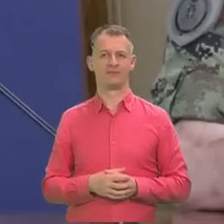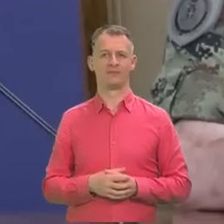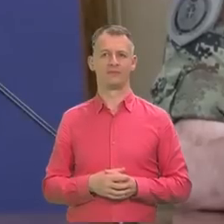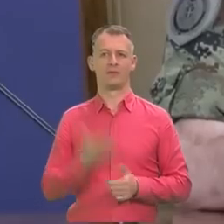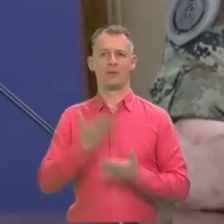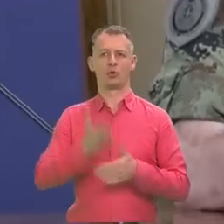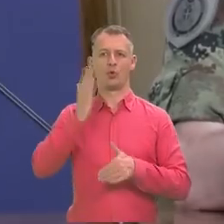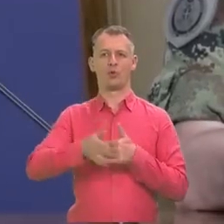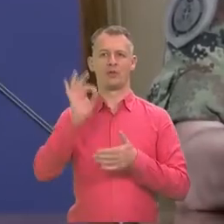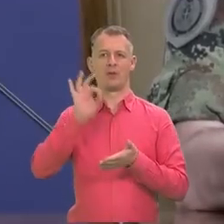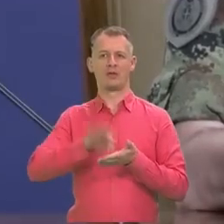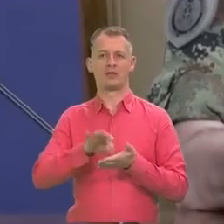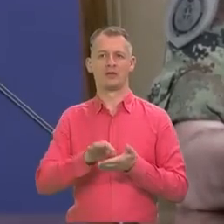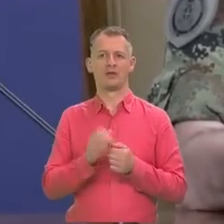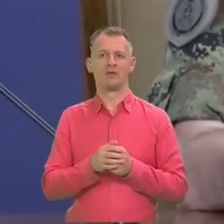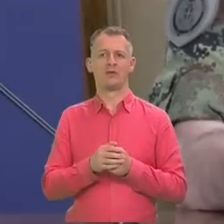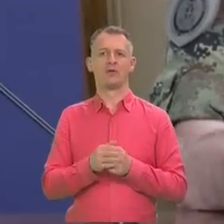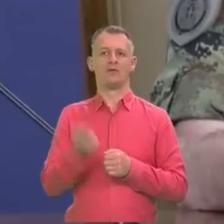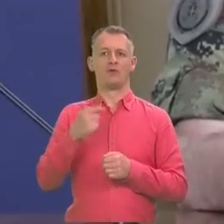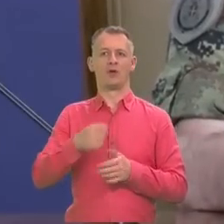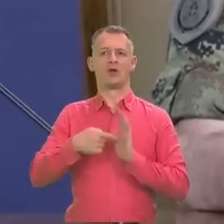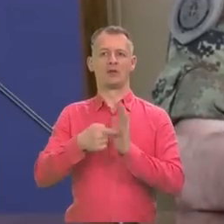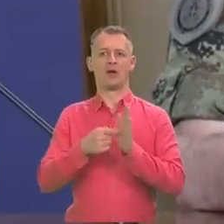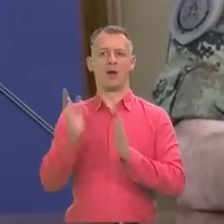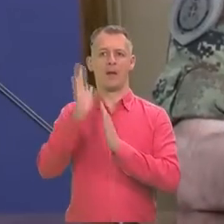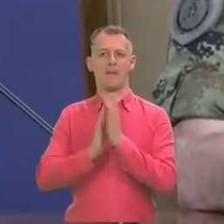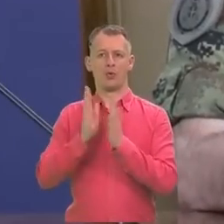Poslednji put ponavljam i molim